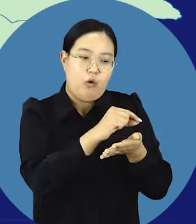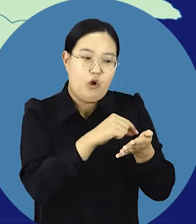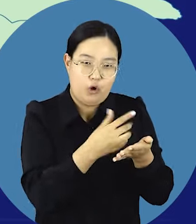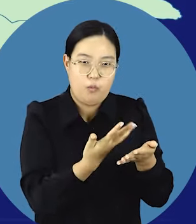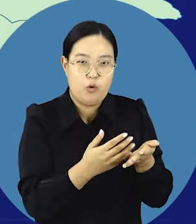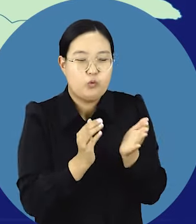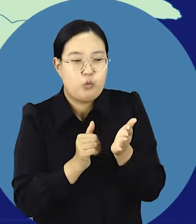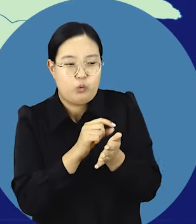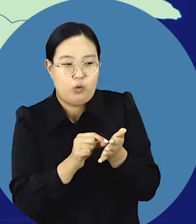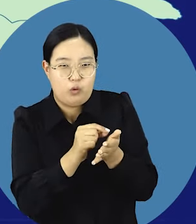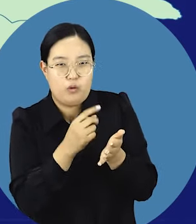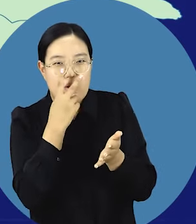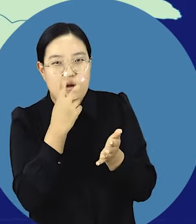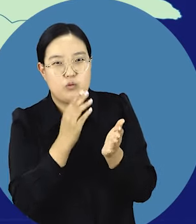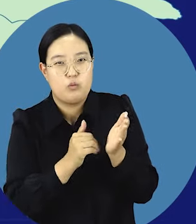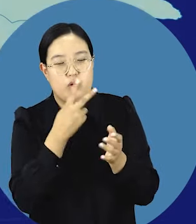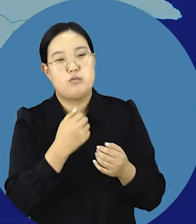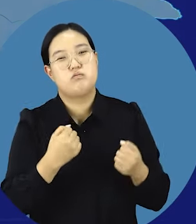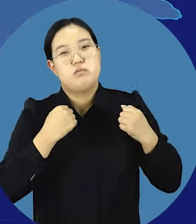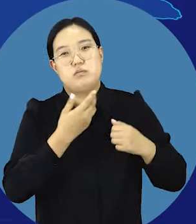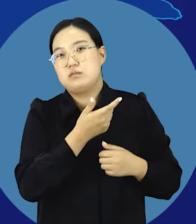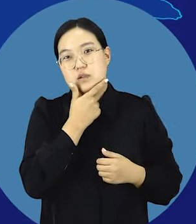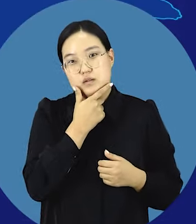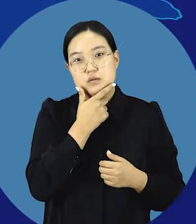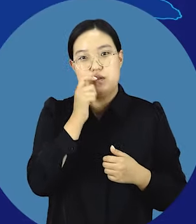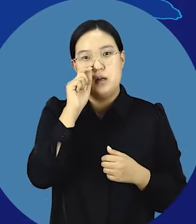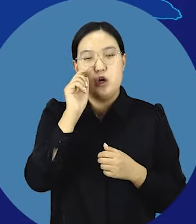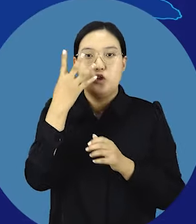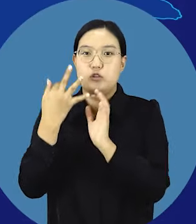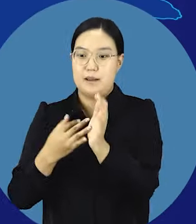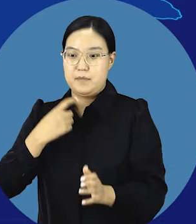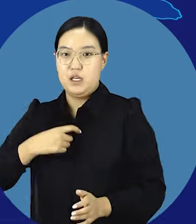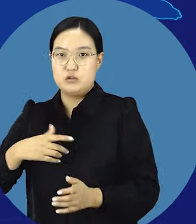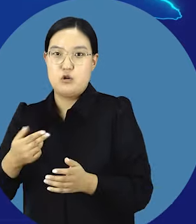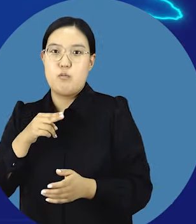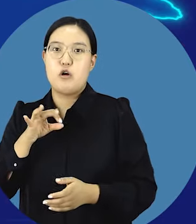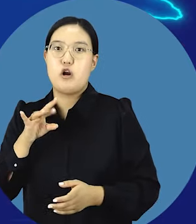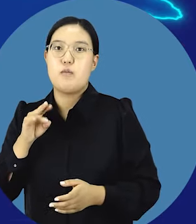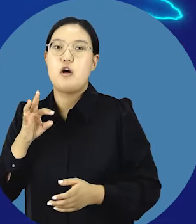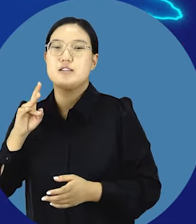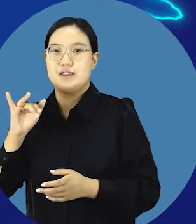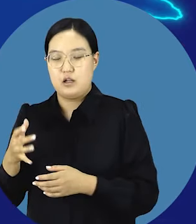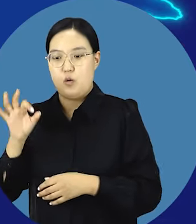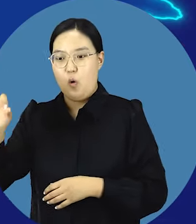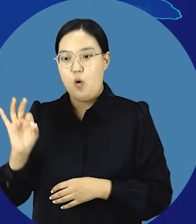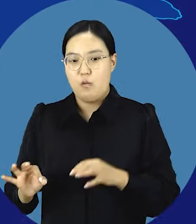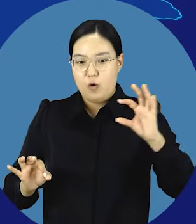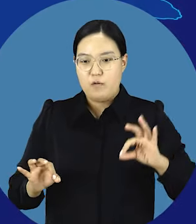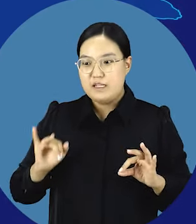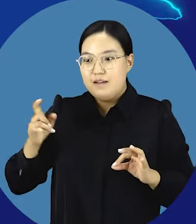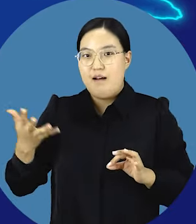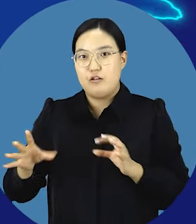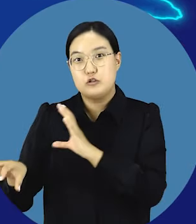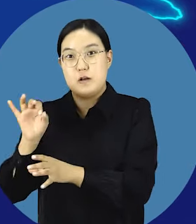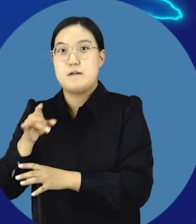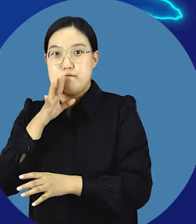анхаараарай. Харин 48 гишүүнийг пропорционал буюу хувь тэнцүүлэн төлөөлөх аргаар сонгоно. Сонгуулийн энэхүү тогтолцооны онцлог